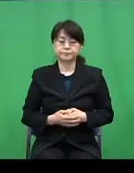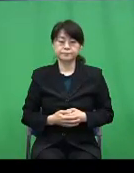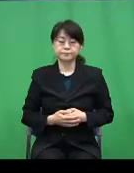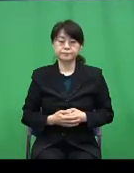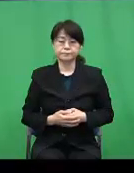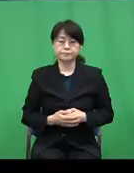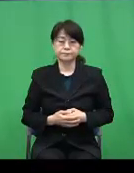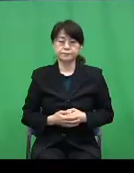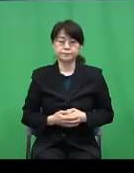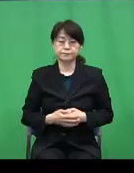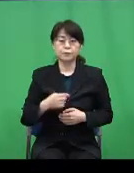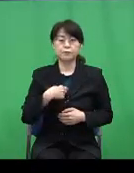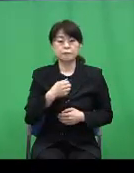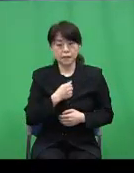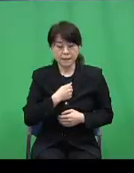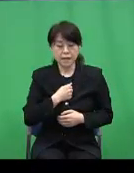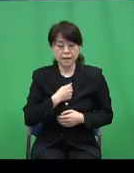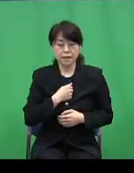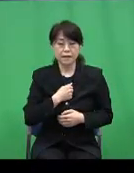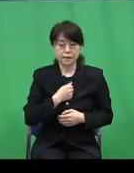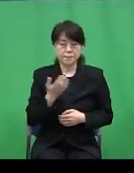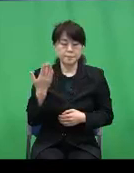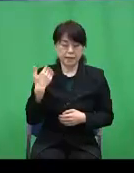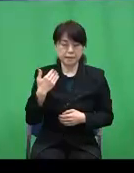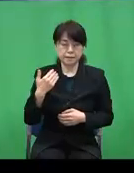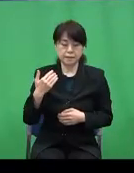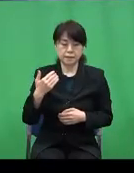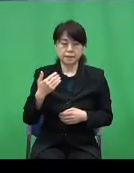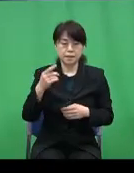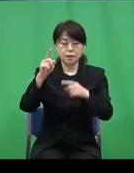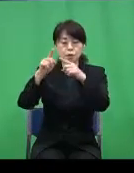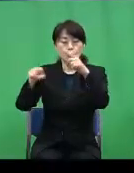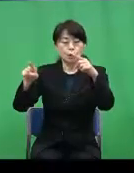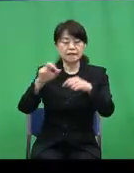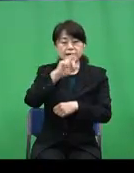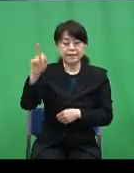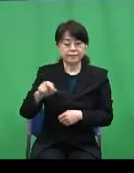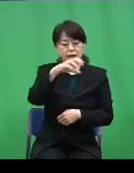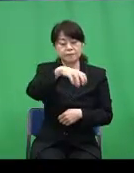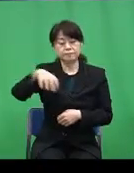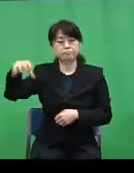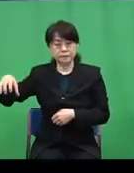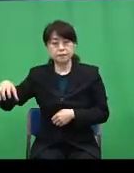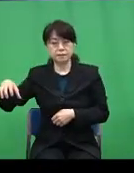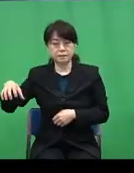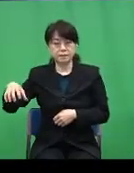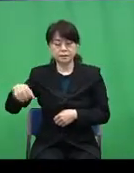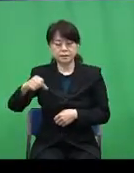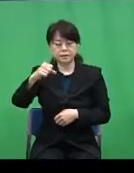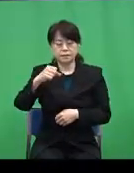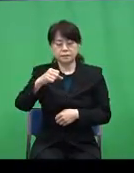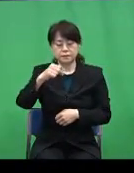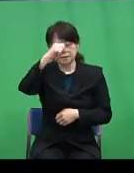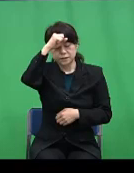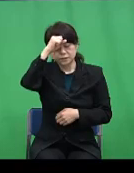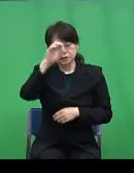あと念のためですが、すでに各厚生センターにですね、そういった症状、ひょっとし